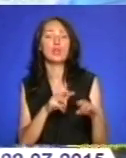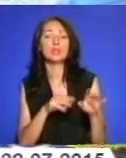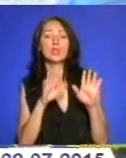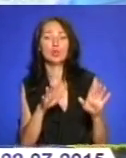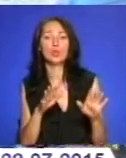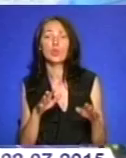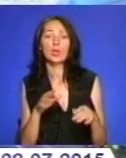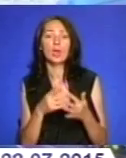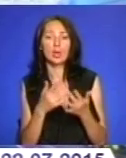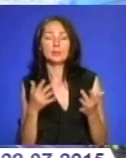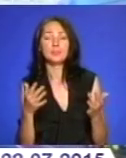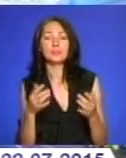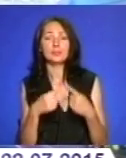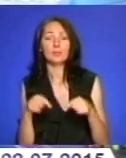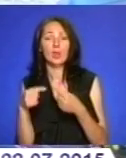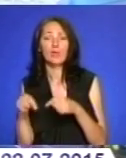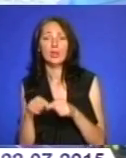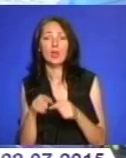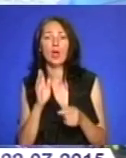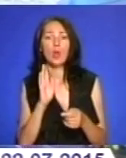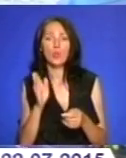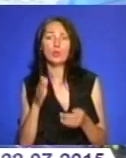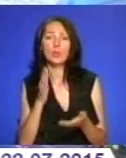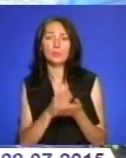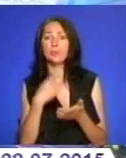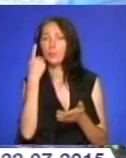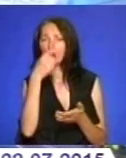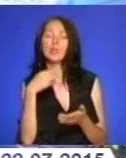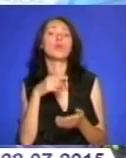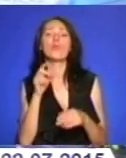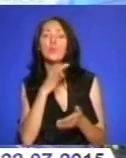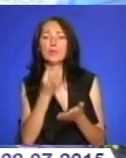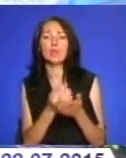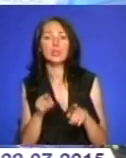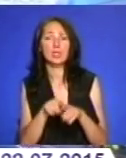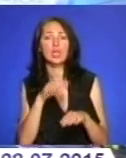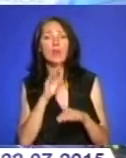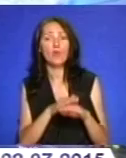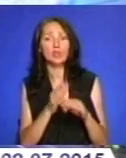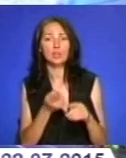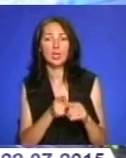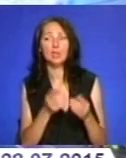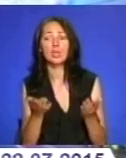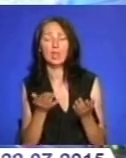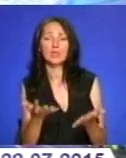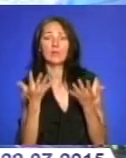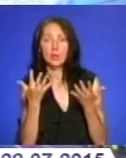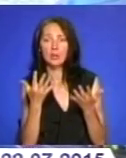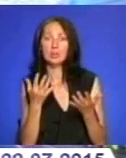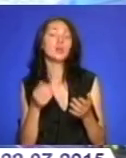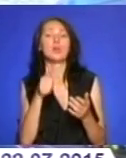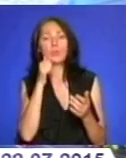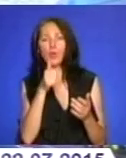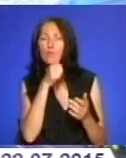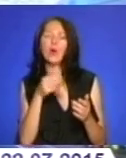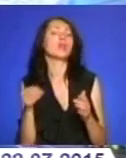по кримінальній міліції, буде нести персональну відповідальність за такі факти, якщо десь виявиться укриття злочин. Я